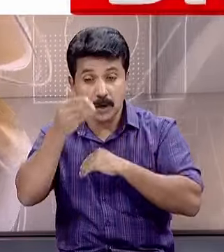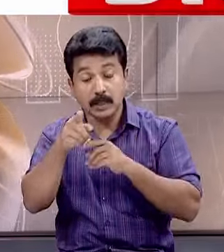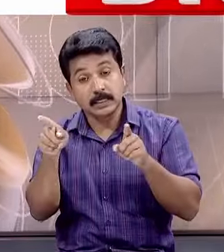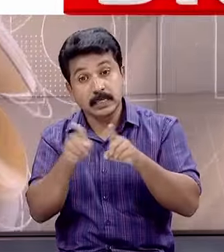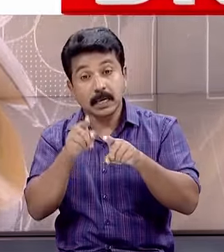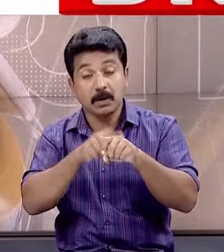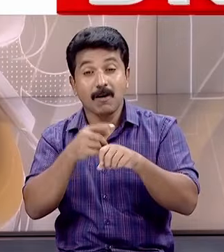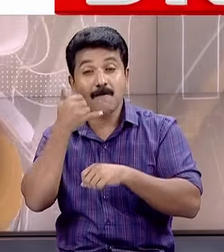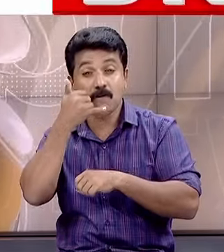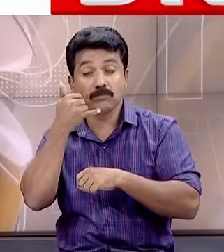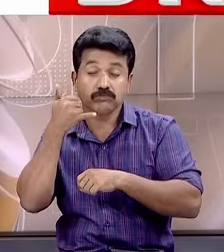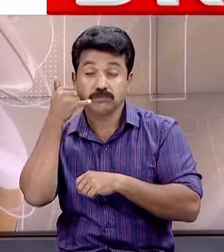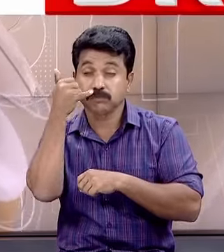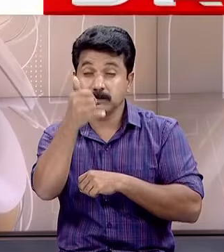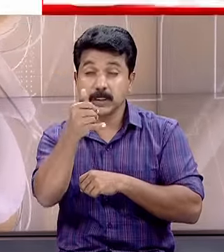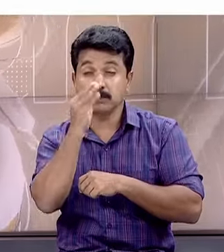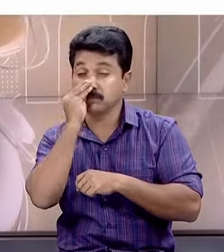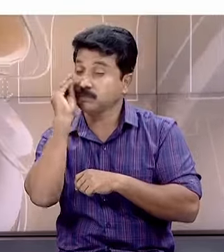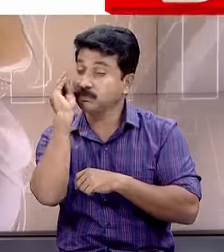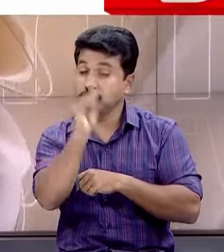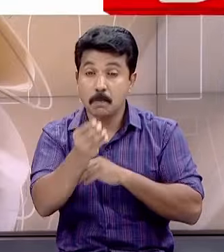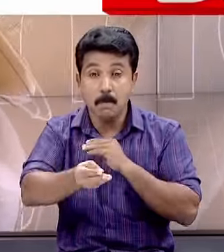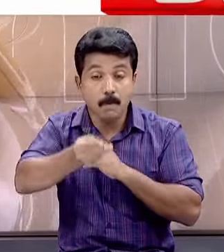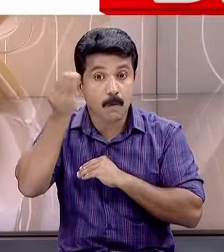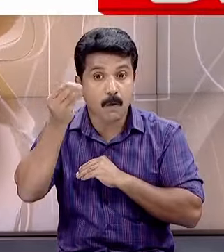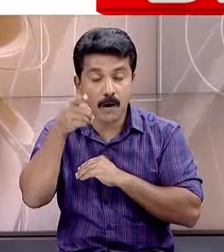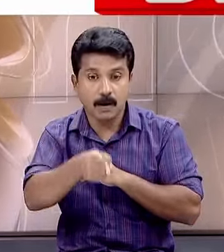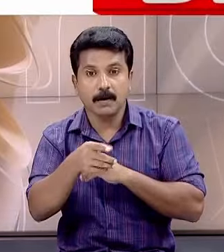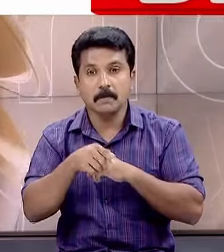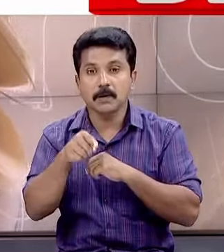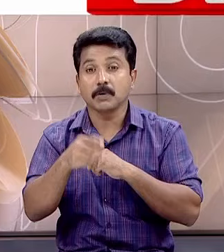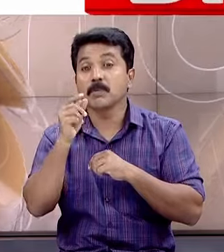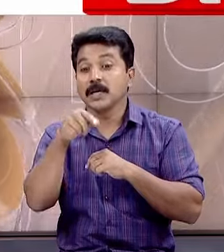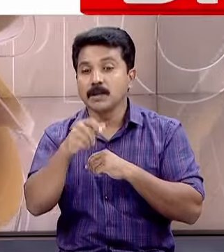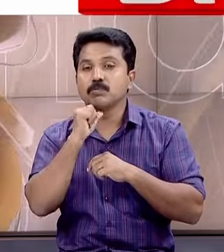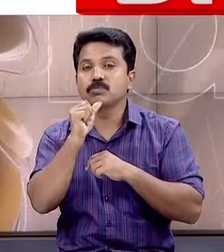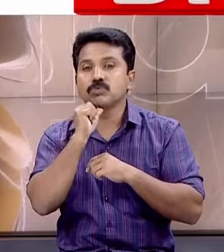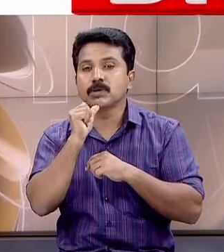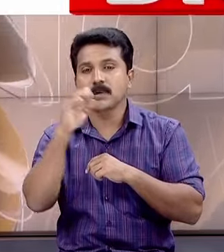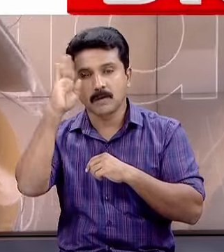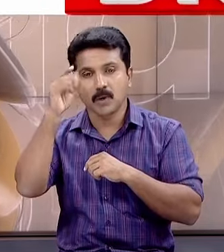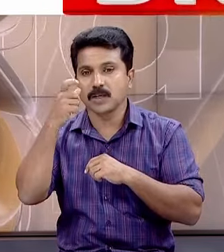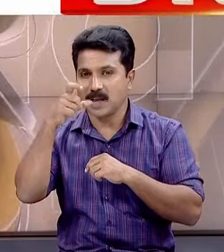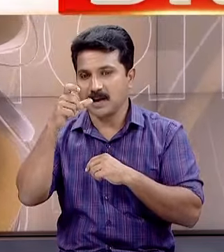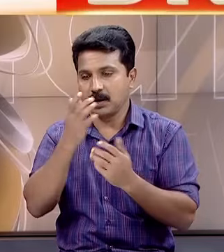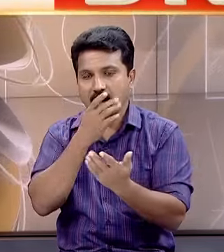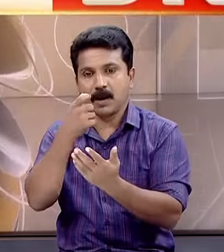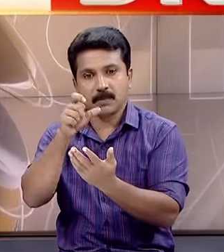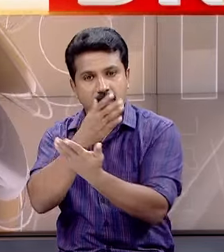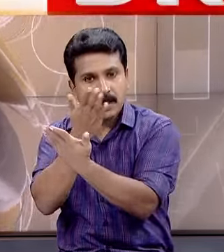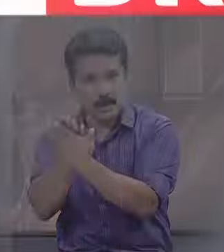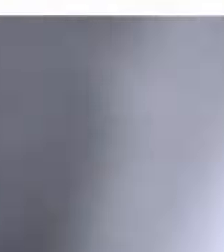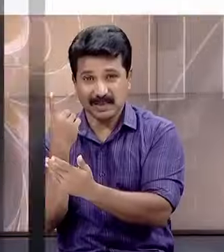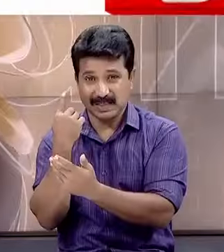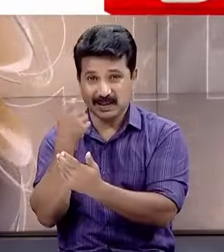വിളിച്ച് അസഭ്യം പറയുന്ന ഒക്കെയുള്ള രീതികളുണ്ട്. ഇതിൽ സൂരജ് സന്തോഷ് പൂജപ്പുര പോലീസ് സ്റ്റേഷനിൽ ഒരു പരാതി നൽകിയിരുന്നു. അത് കഴിഞ്ഞ ദിവസം